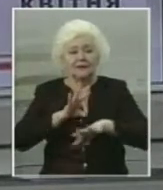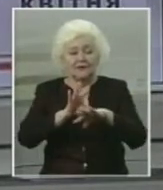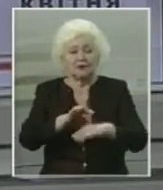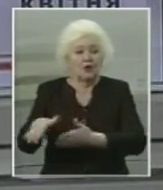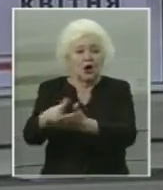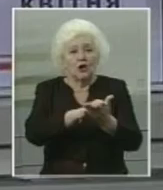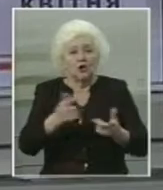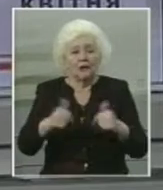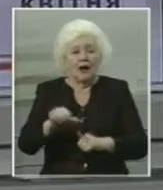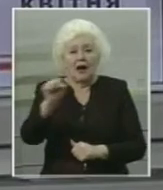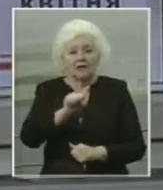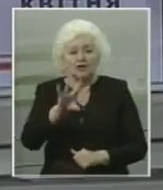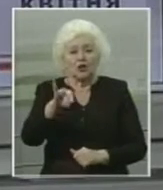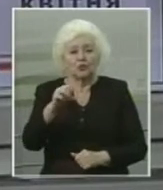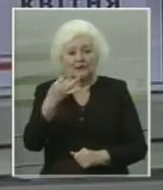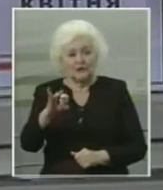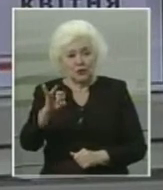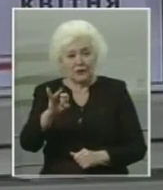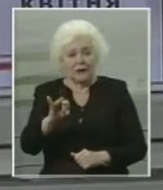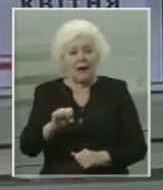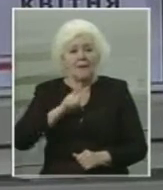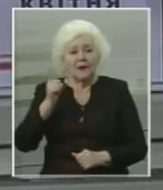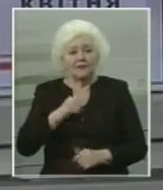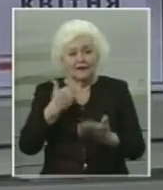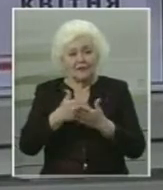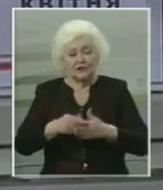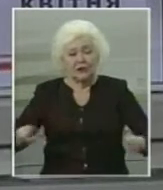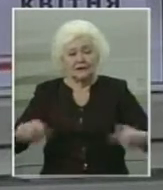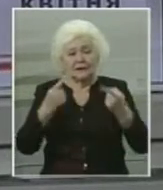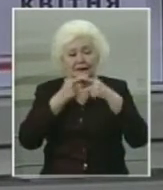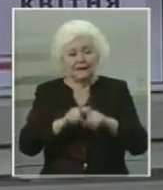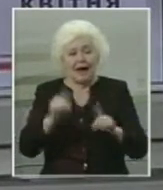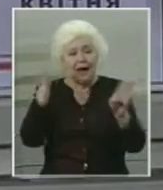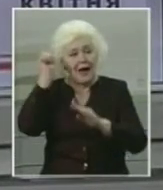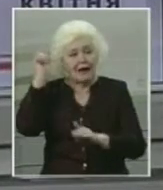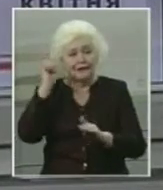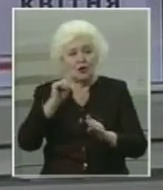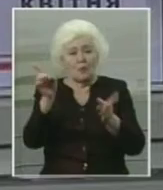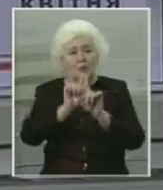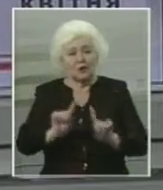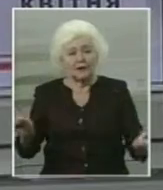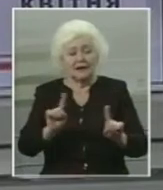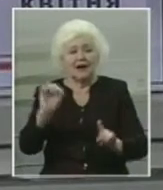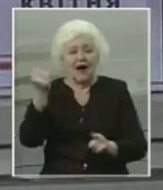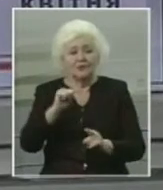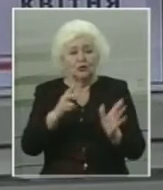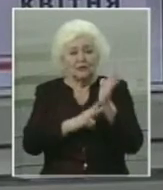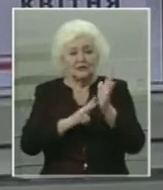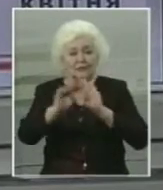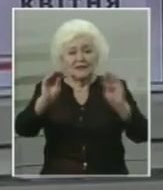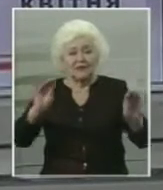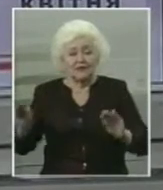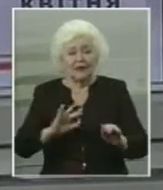громадської діячки Анжеліки Рудницької. Майстриню вважають засновницею техніки етномодерну. Вона авторка 70 виставок,